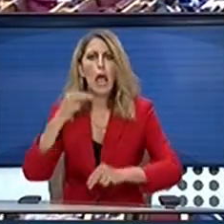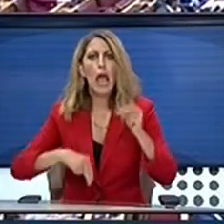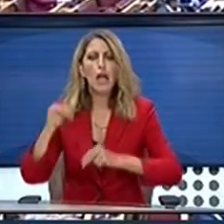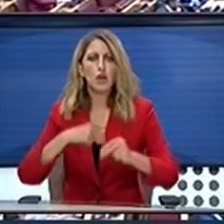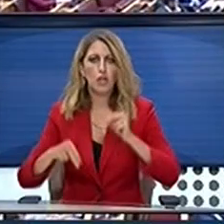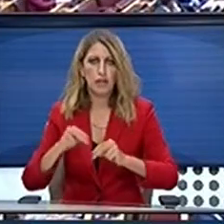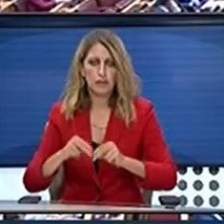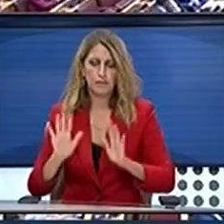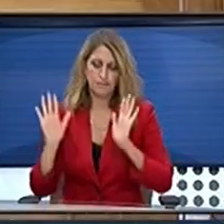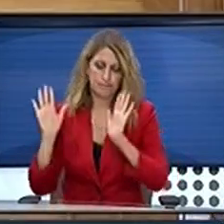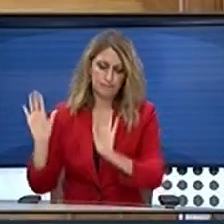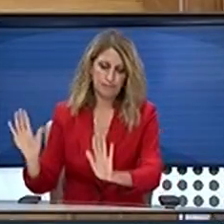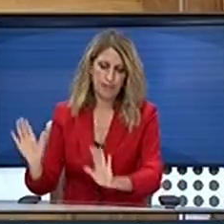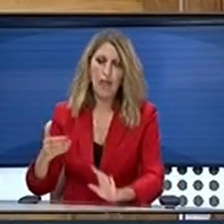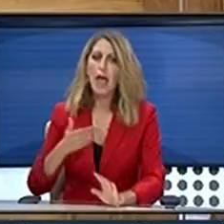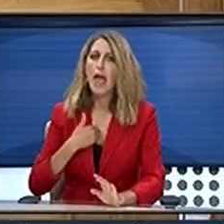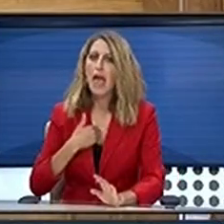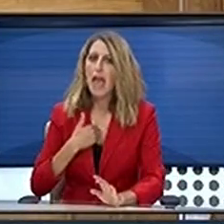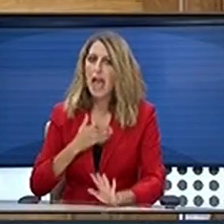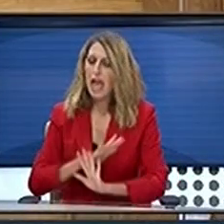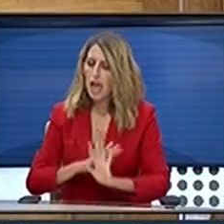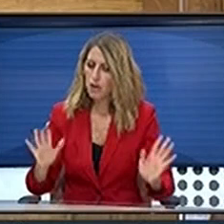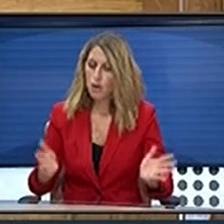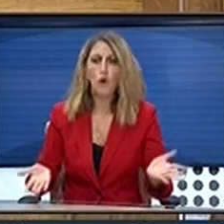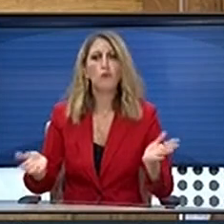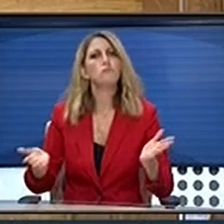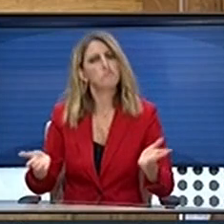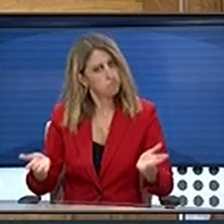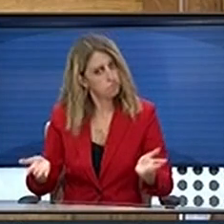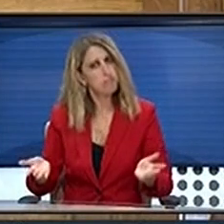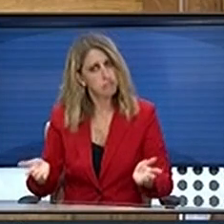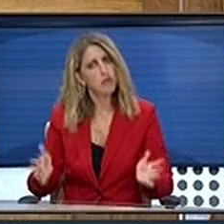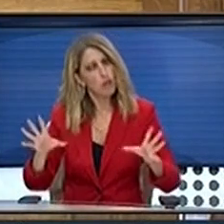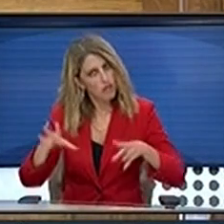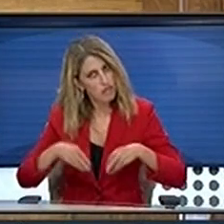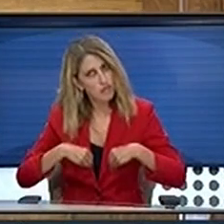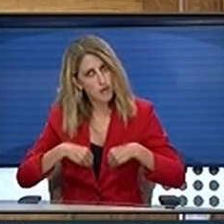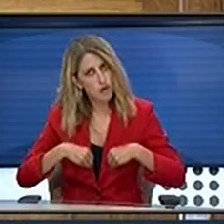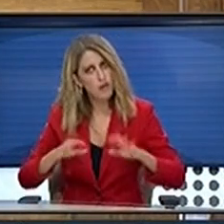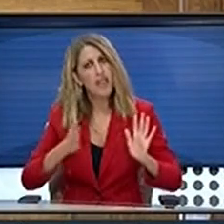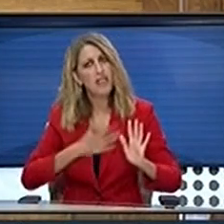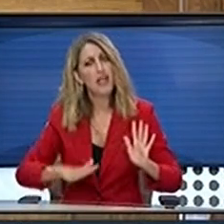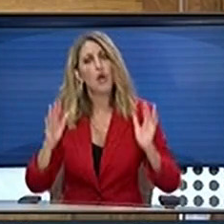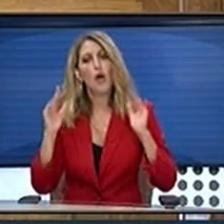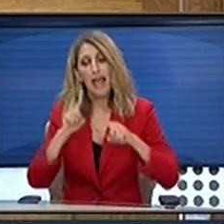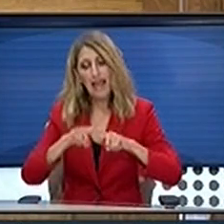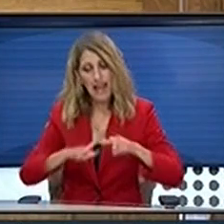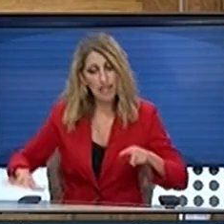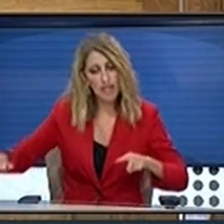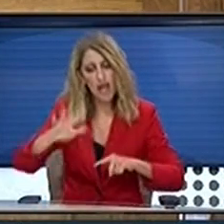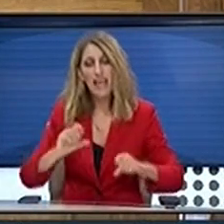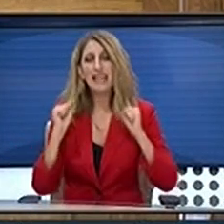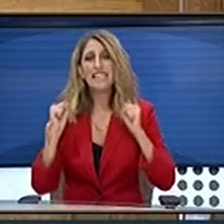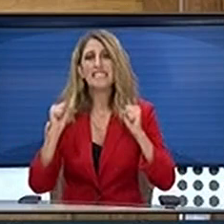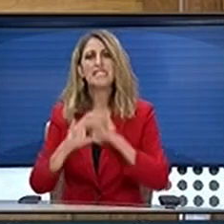Λοιπόν, κοιτάξτε να δείτε. Εγώ θα αναλάβω το κόστος να οδηγήσω τη χώρα σε σταθερό λιμάνι.